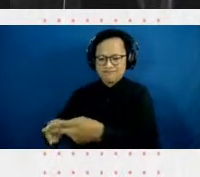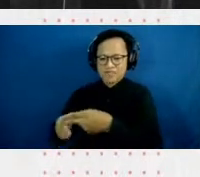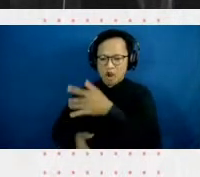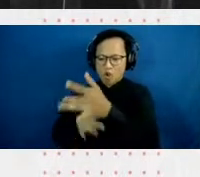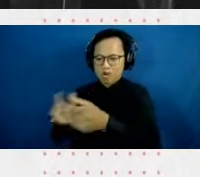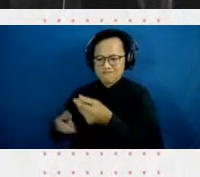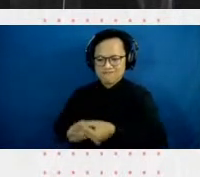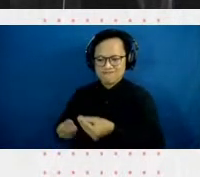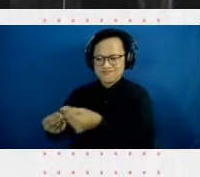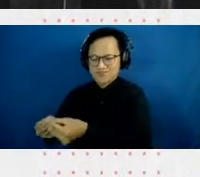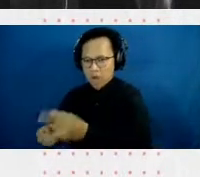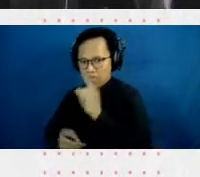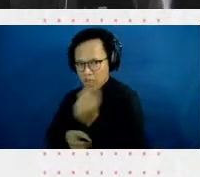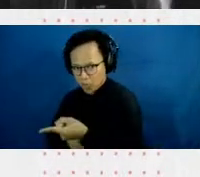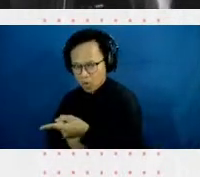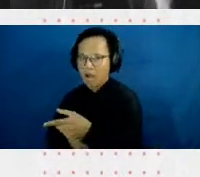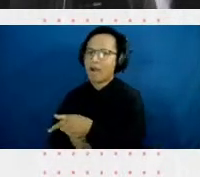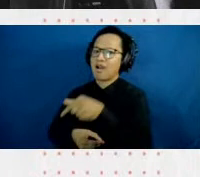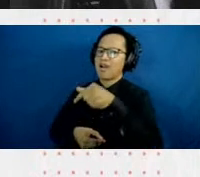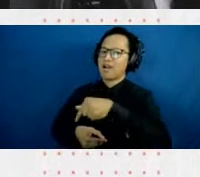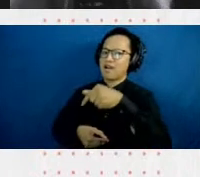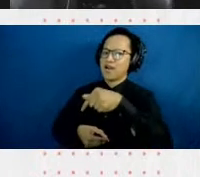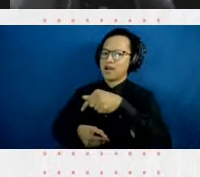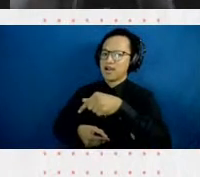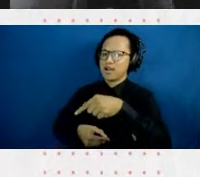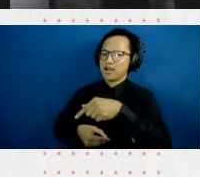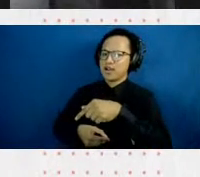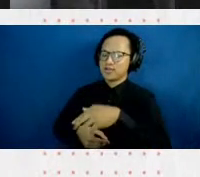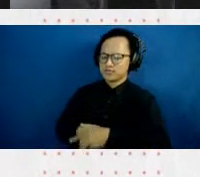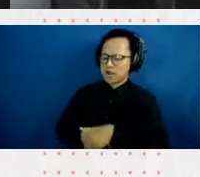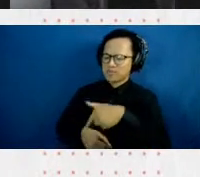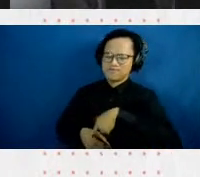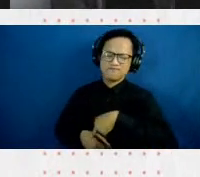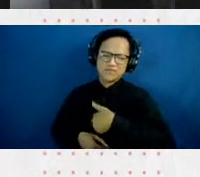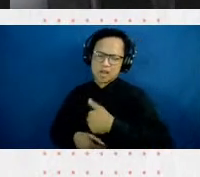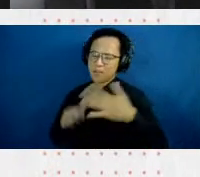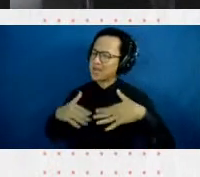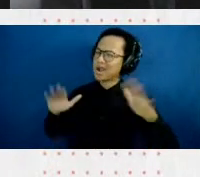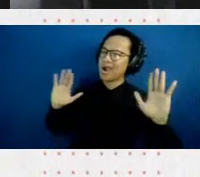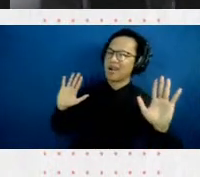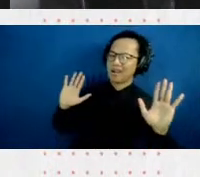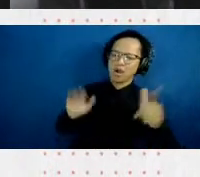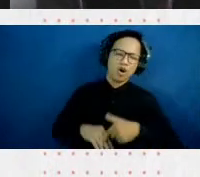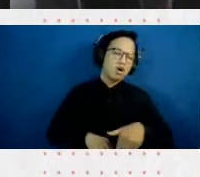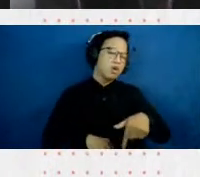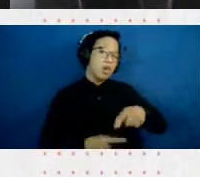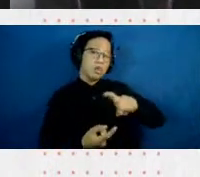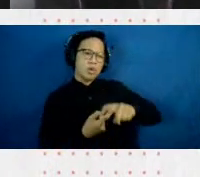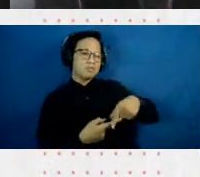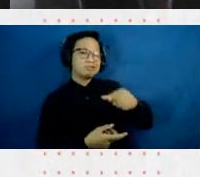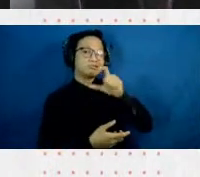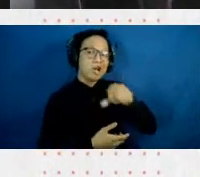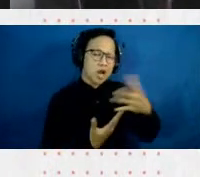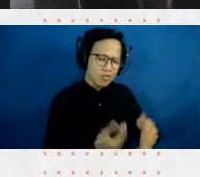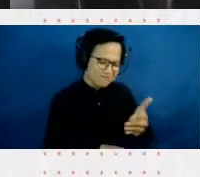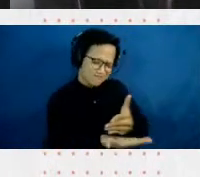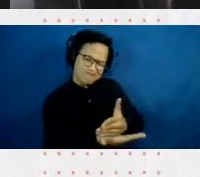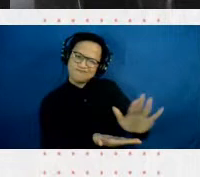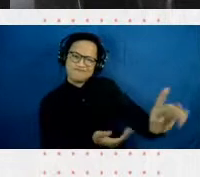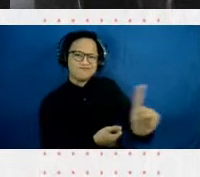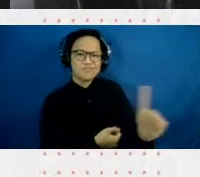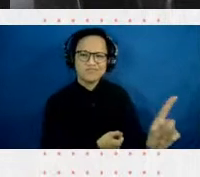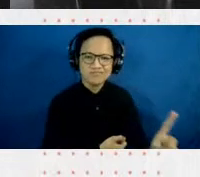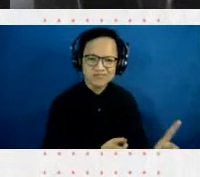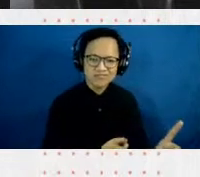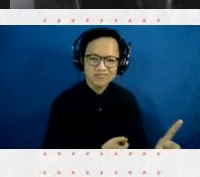Jadi kita harus kampanyekan hal itu, dan kita ingin sampaikan di kesempatan ini kepada kawan BPI semua, kalau sudah terlanjur minjam di pinjol ilegal,